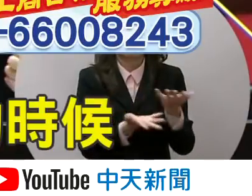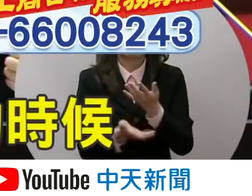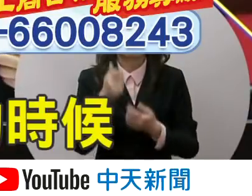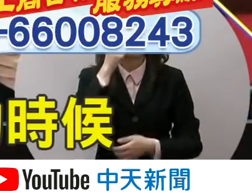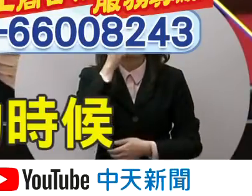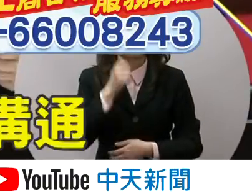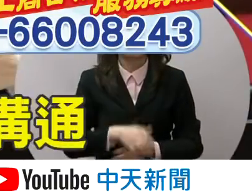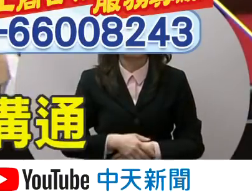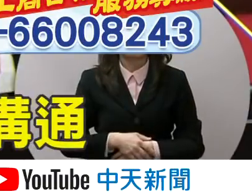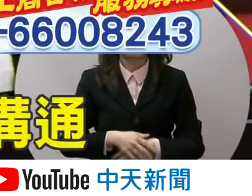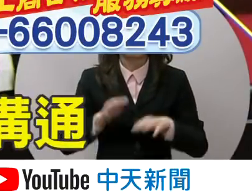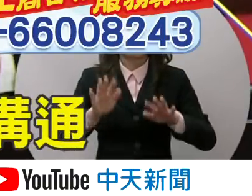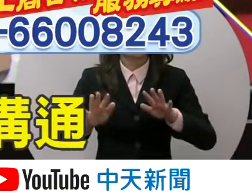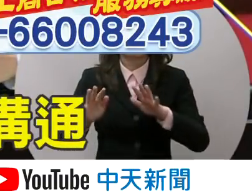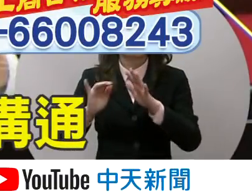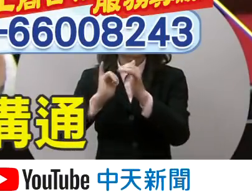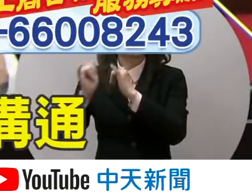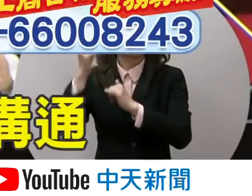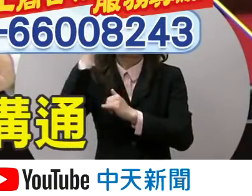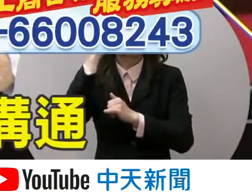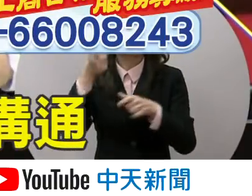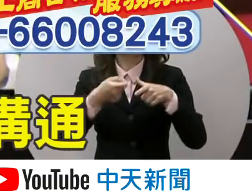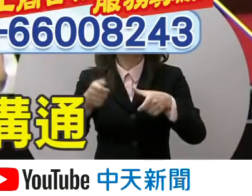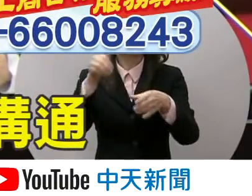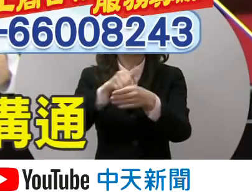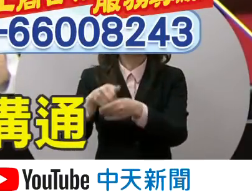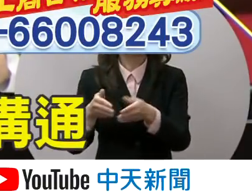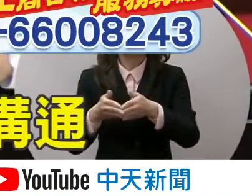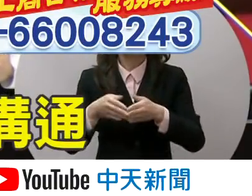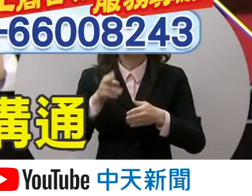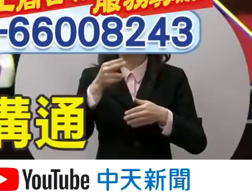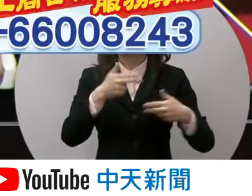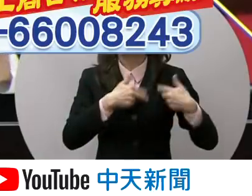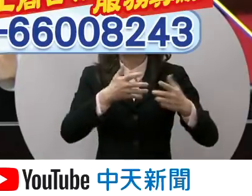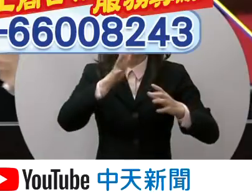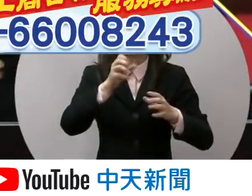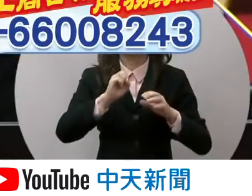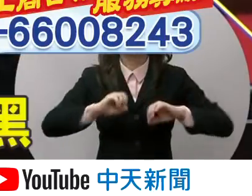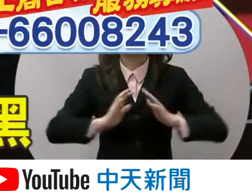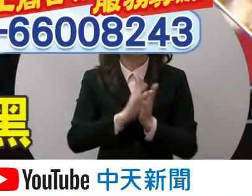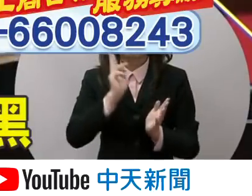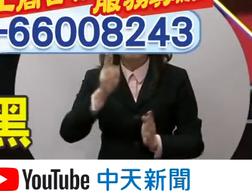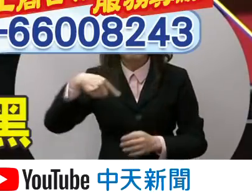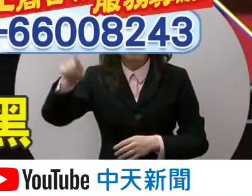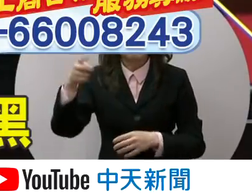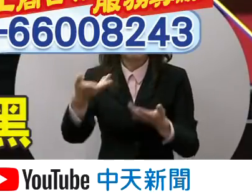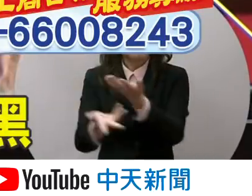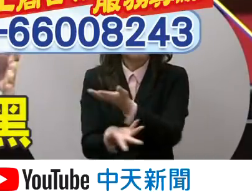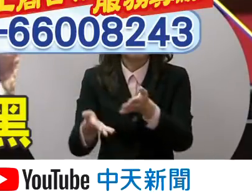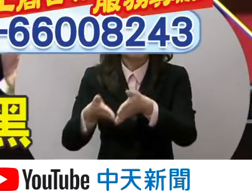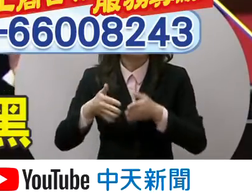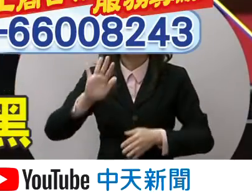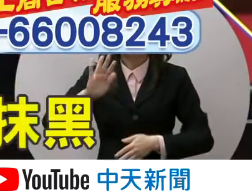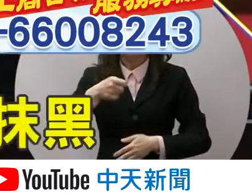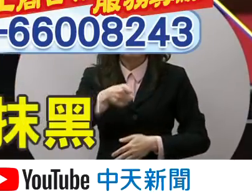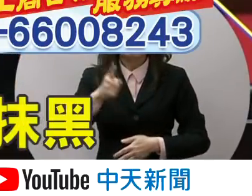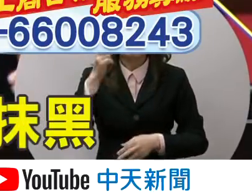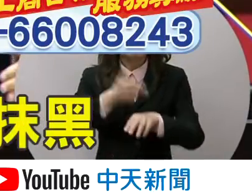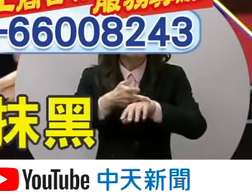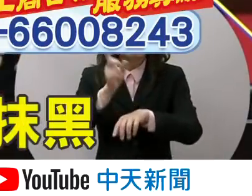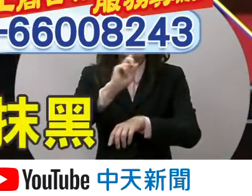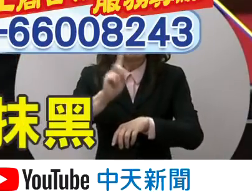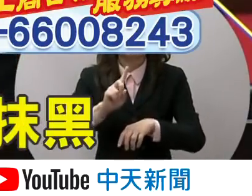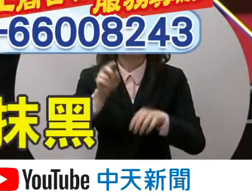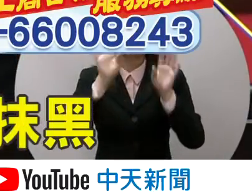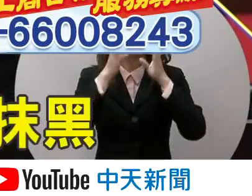的时候，才蔡政府马上指示说要去沟通，但是你们的沟通却是在脸书不断的抹黑，现在公投都还